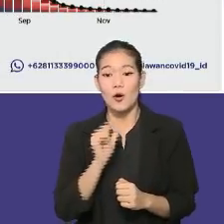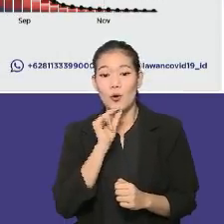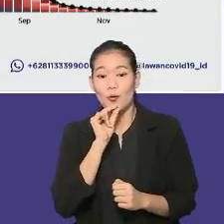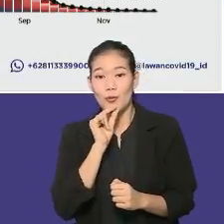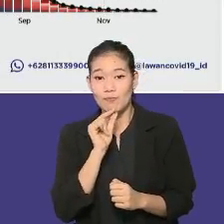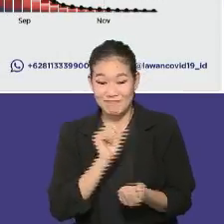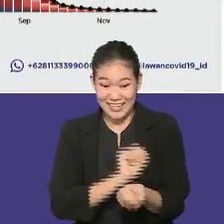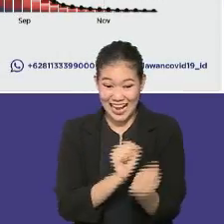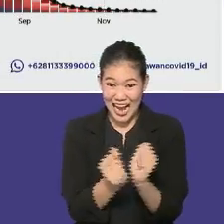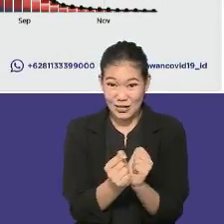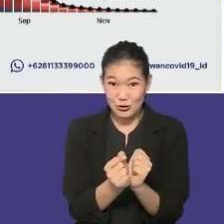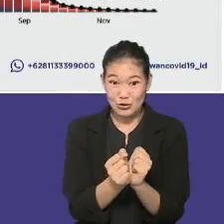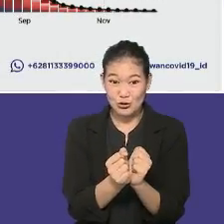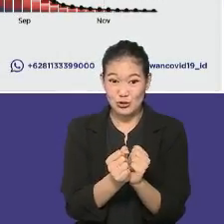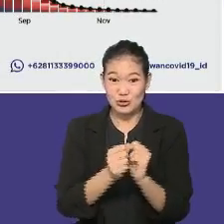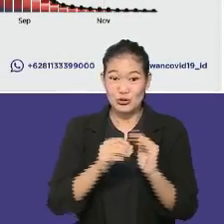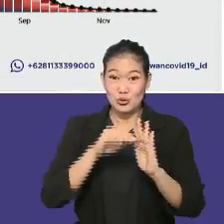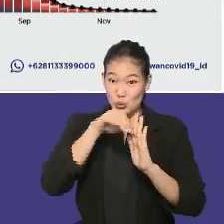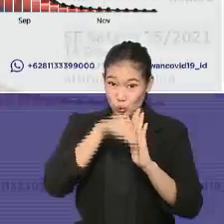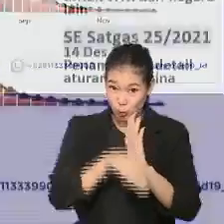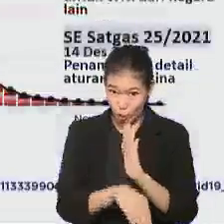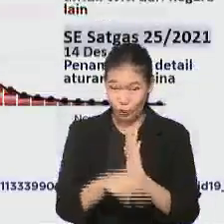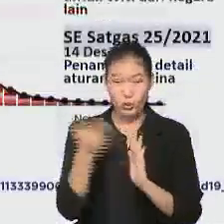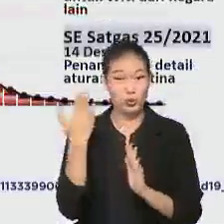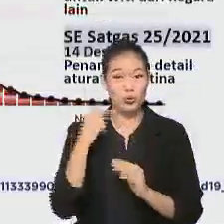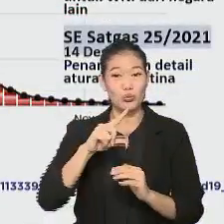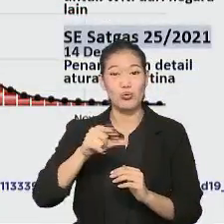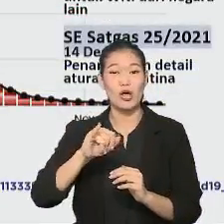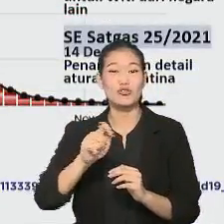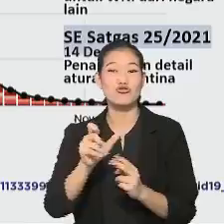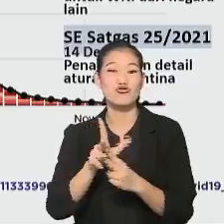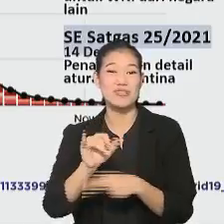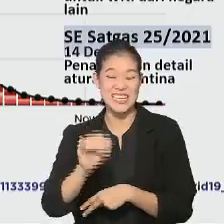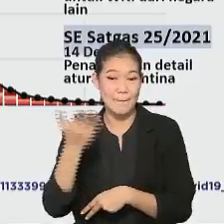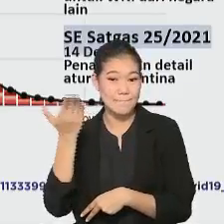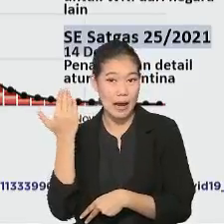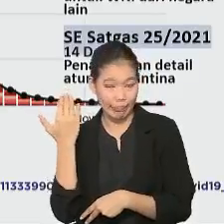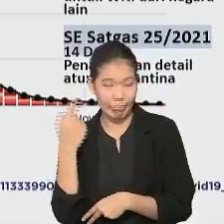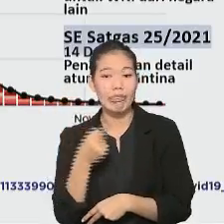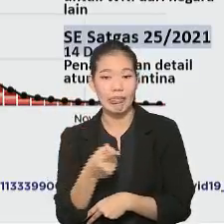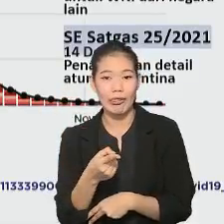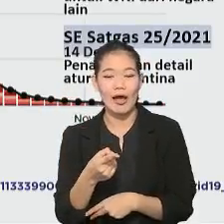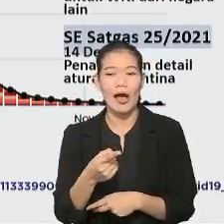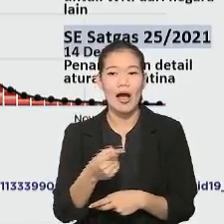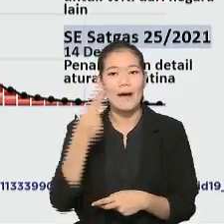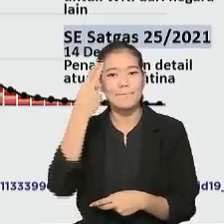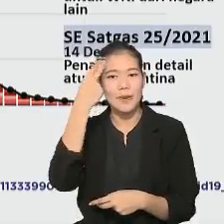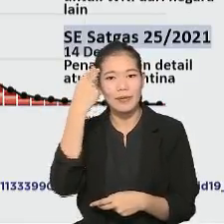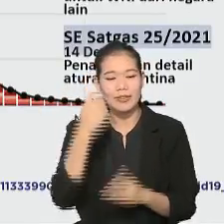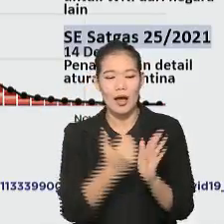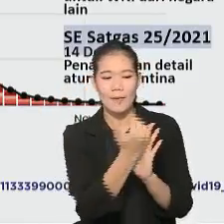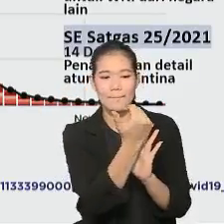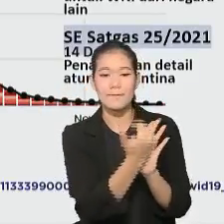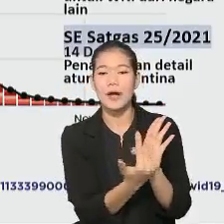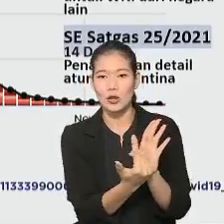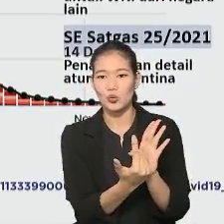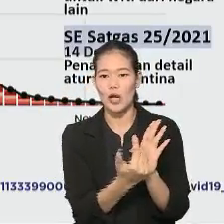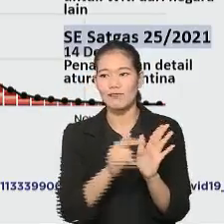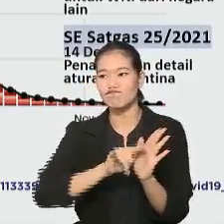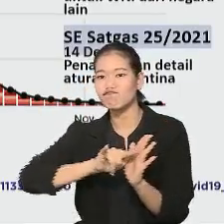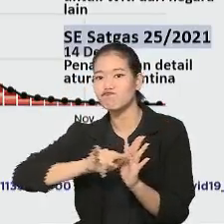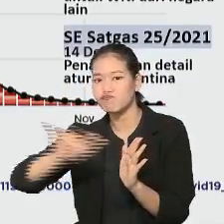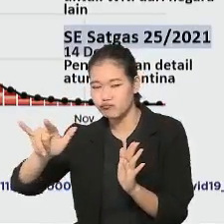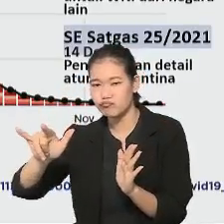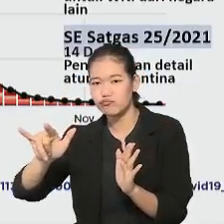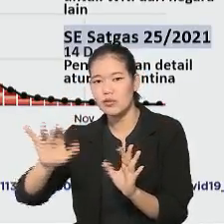saat kasus mengalami penurunan pada bulan Juni 2020 lalu, pemerintah melonggarkan kebijakan pelaku perjalanan